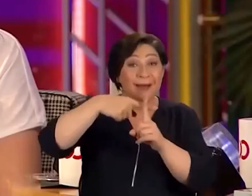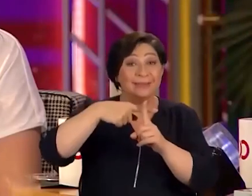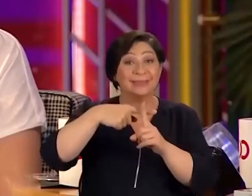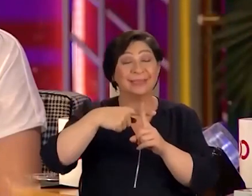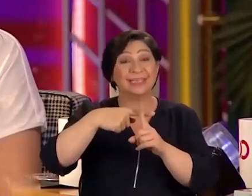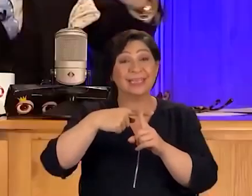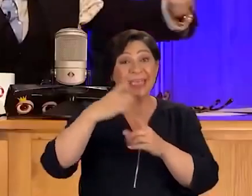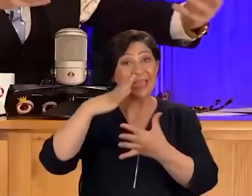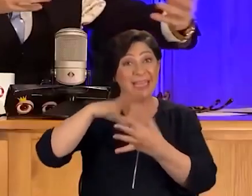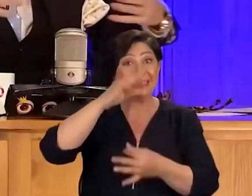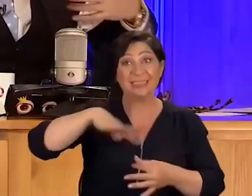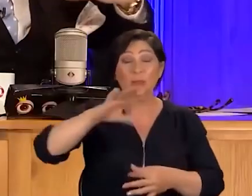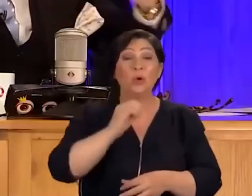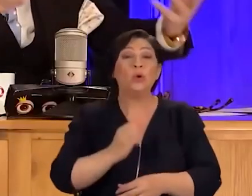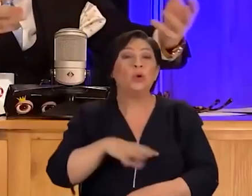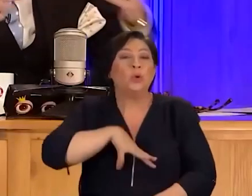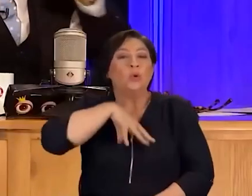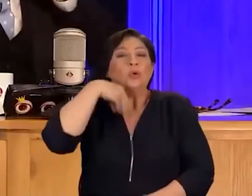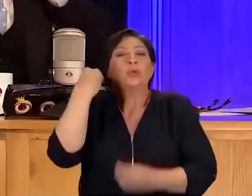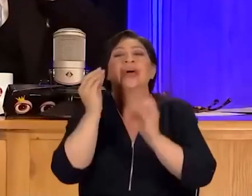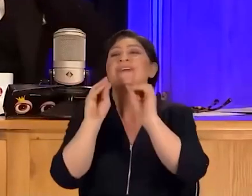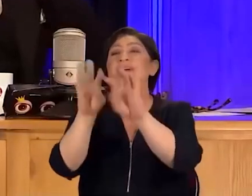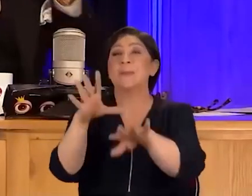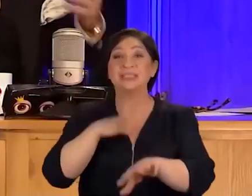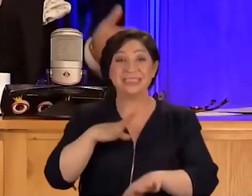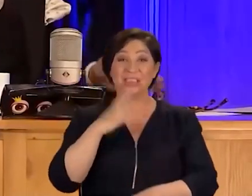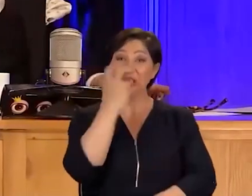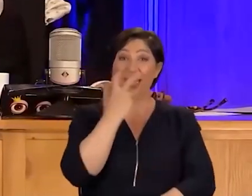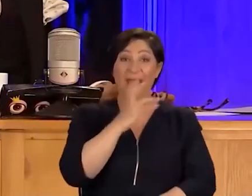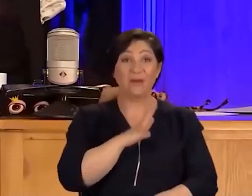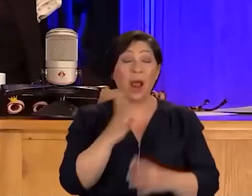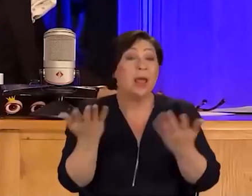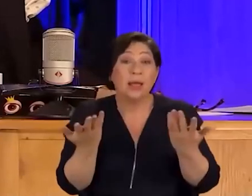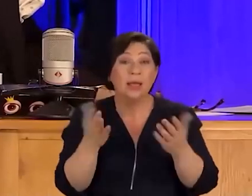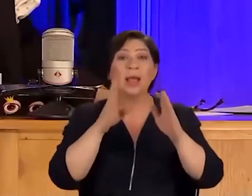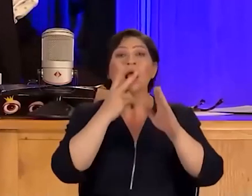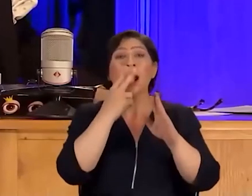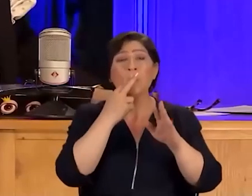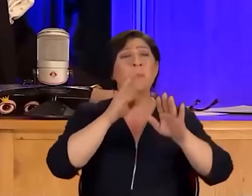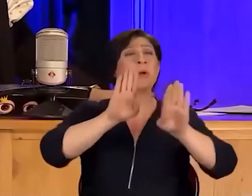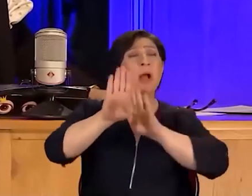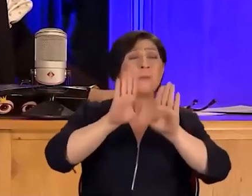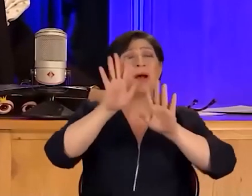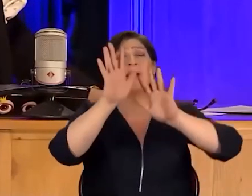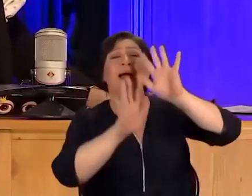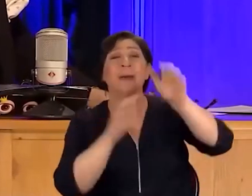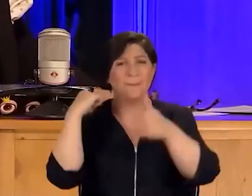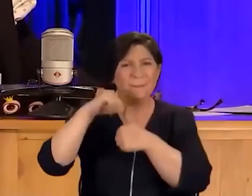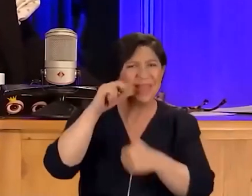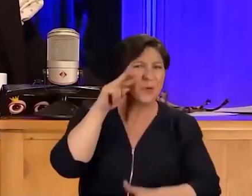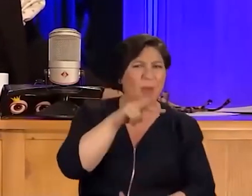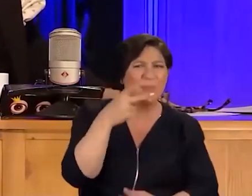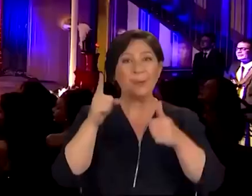da insanların ruhuna gitmesini istediğiniz şarkılar var. Dolayısıyla kapıyı pencereyi okşuyorsunuz. Evet. Bir daha görebilir